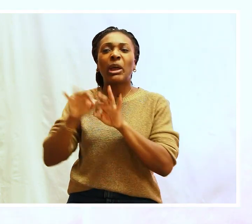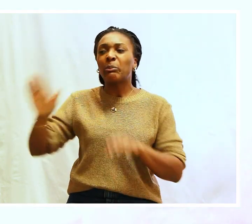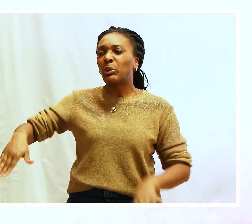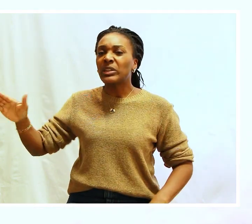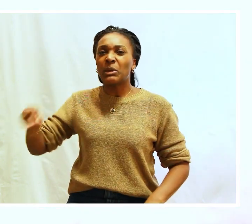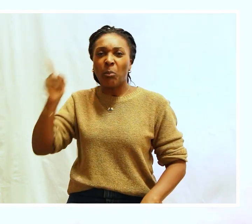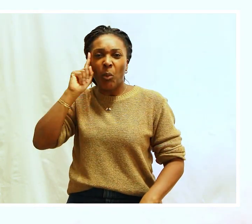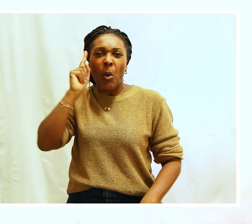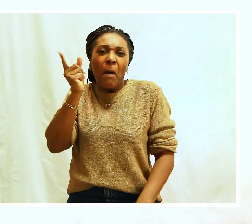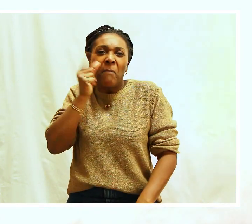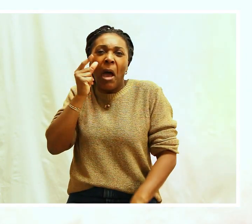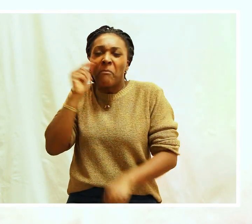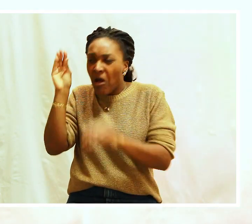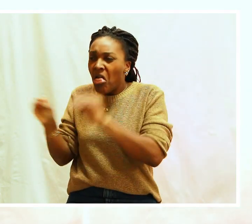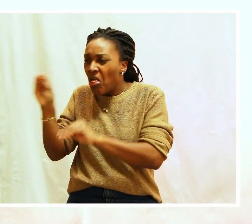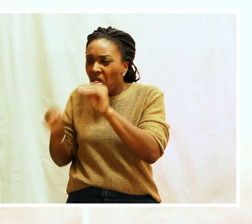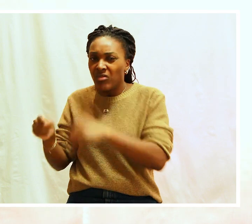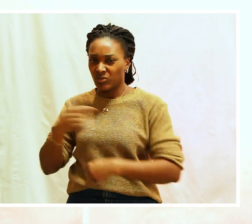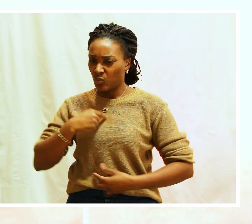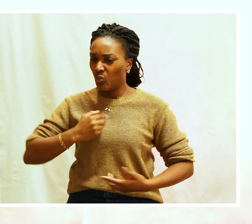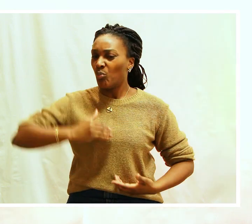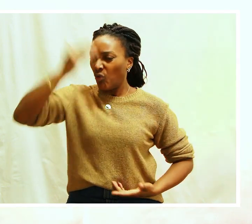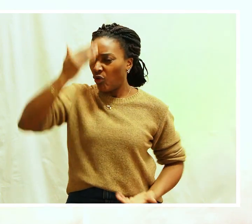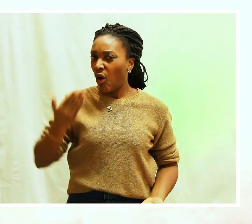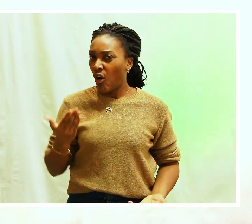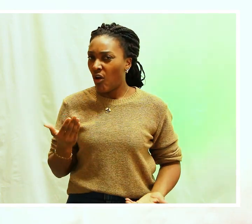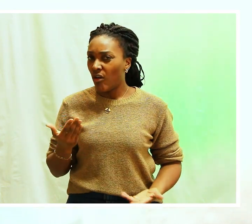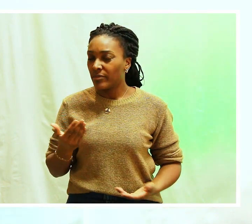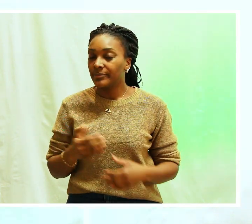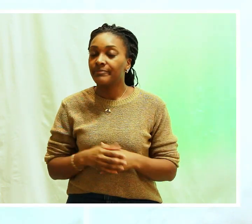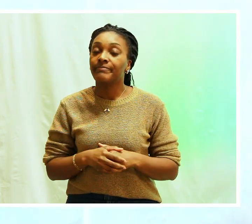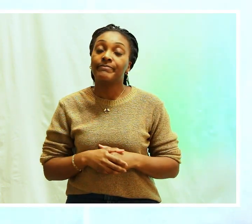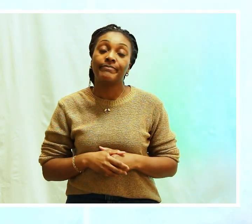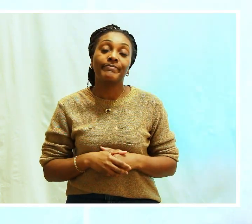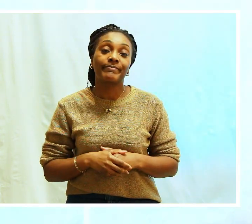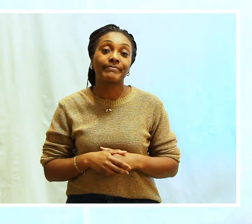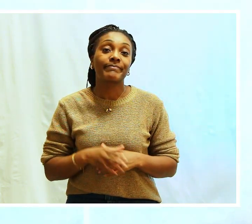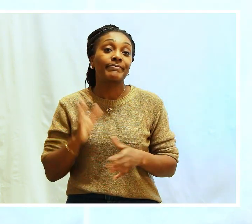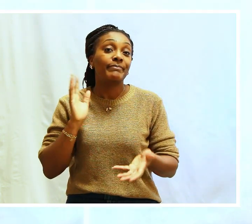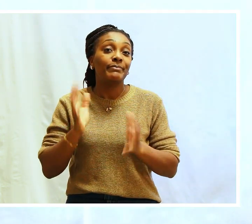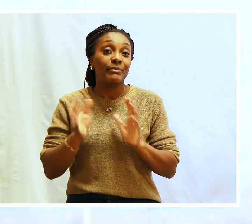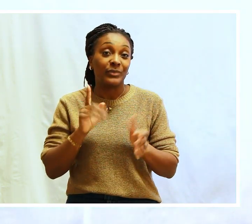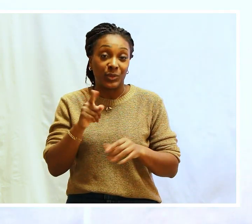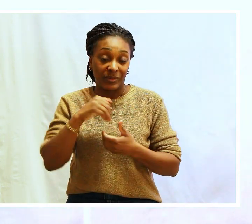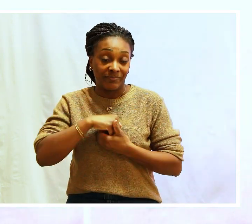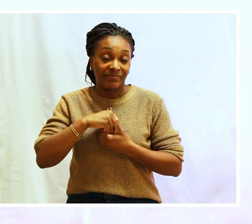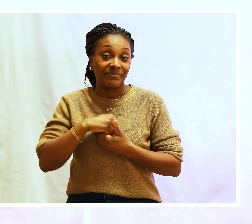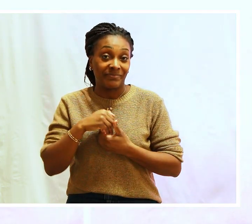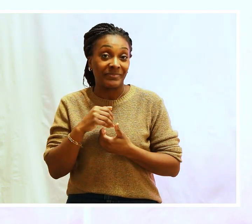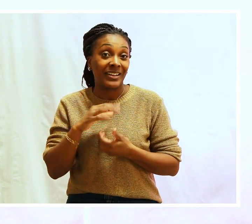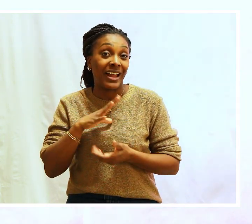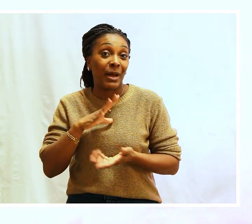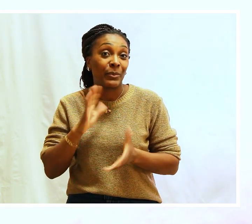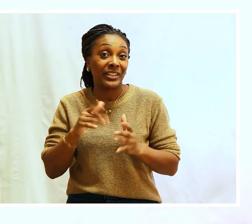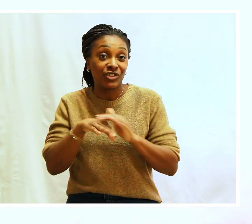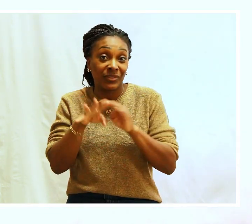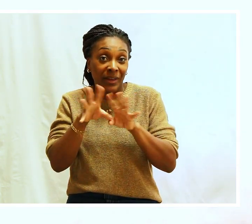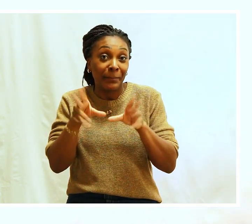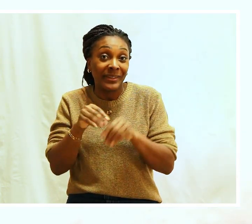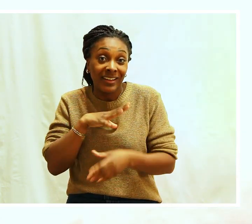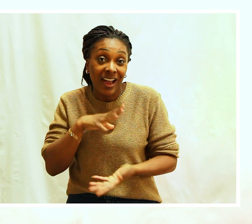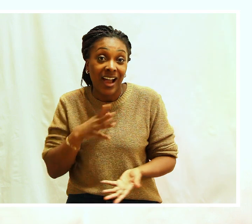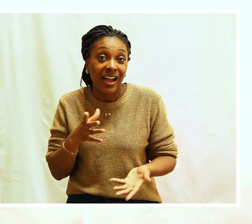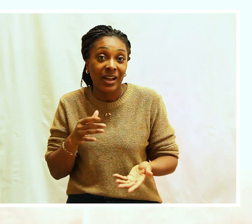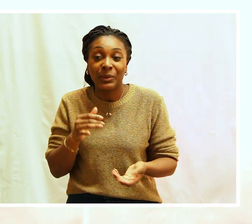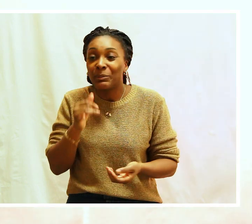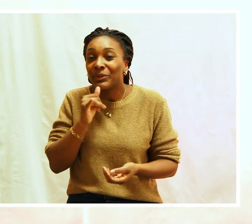autant d'attention. C'est nous les grands. Et peut-être dans ton cœur aujourd'hui, si tu fais pas attention, tu peux l'avoir. Parfois, on le retrouve dans les familles, quand